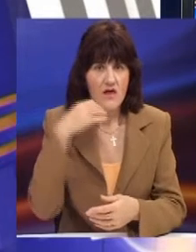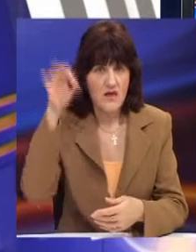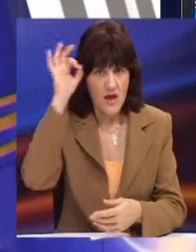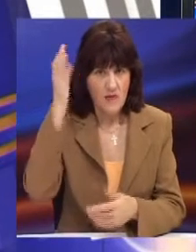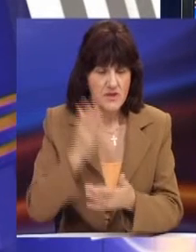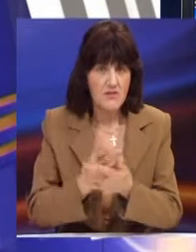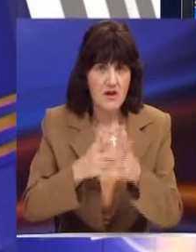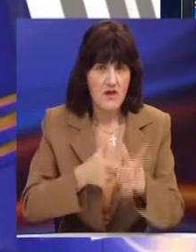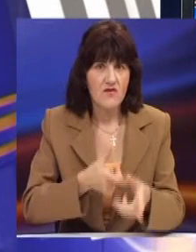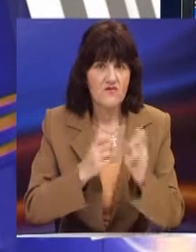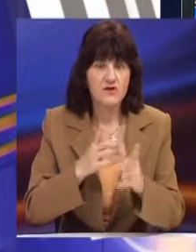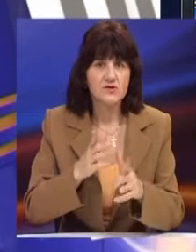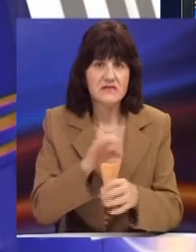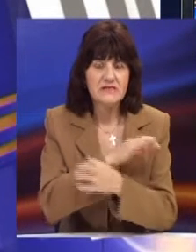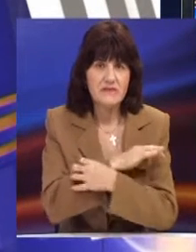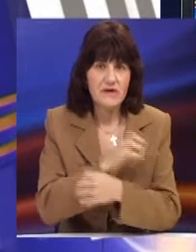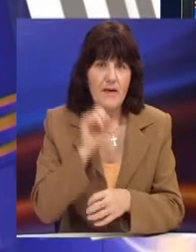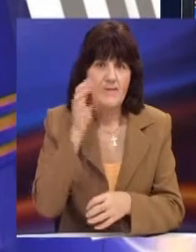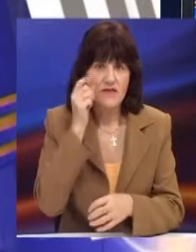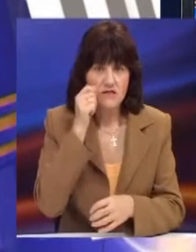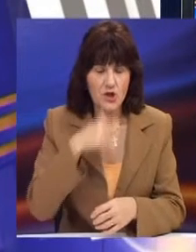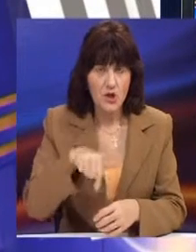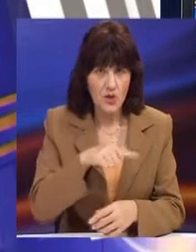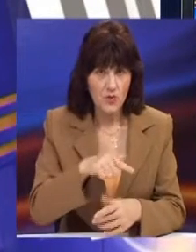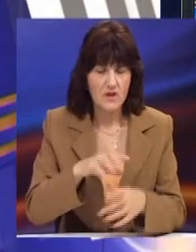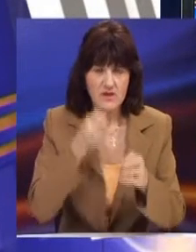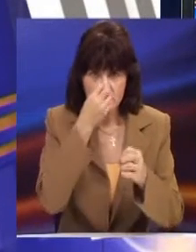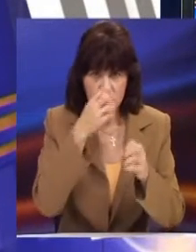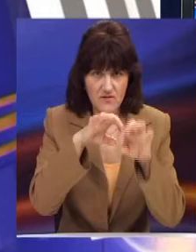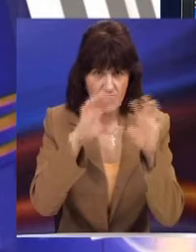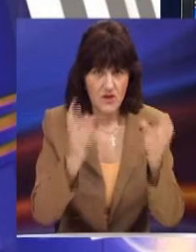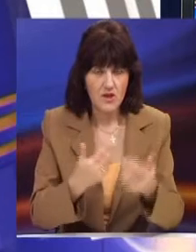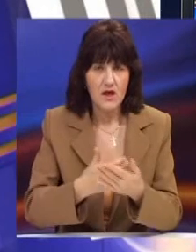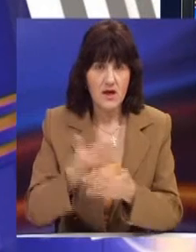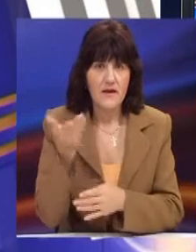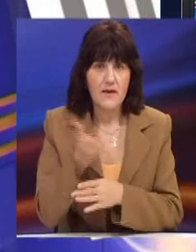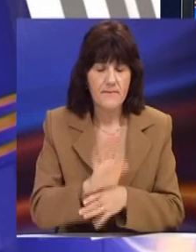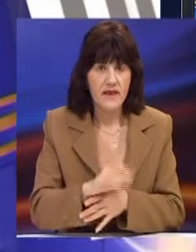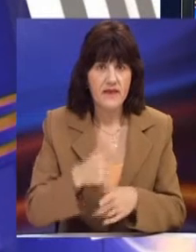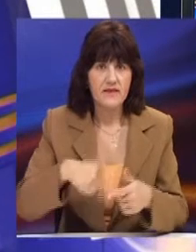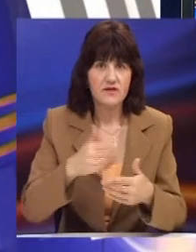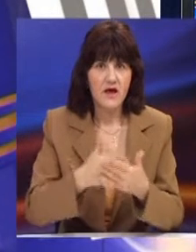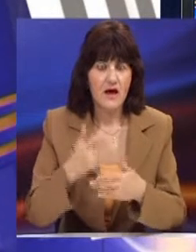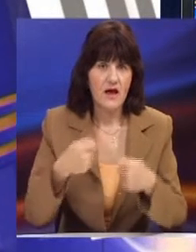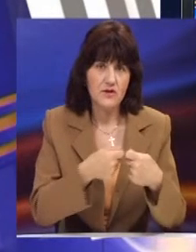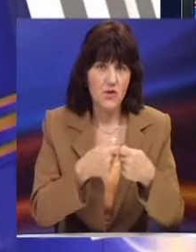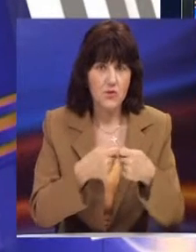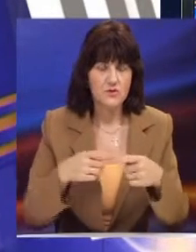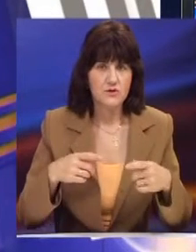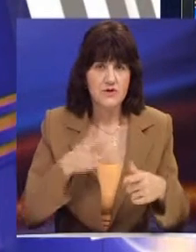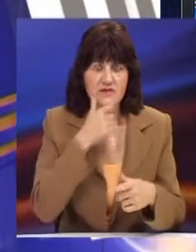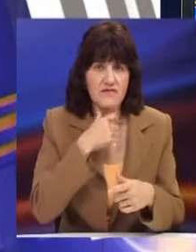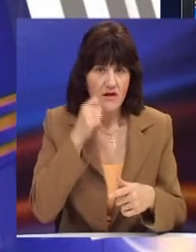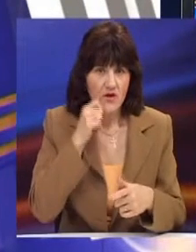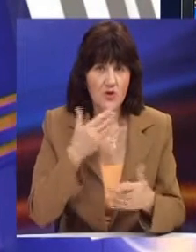smrt 15 naših sugrađana. Na spomenik su vence položili delegacije grada, mesnih zajednica, Subnora kao i učenici